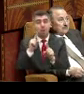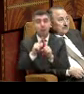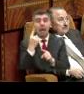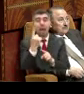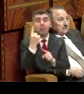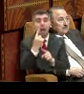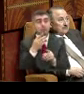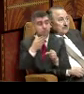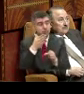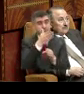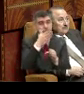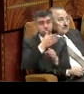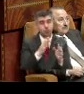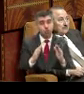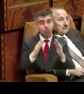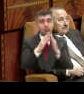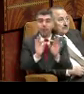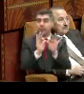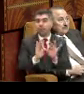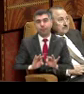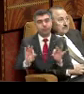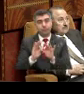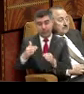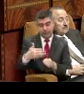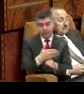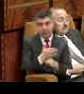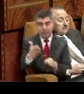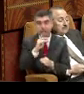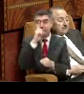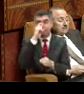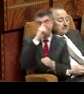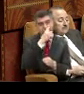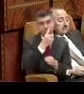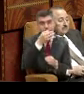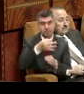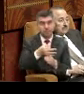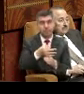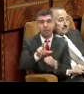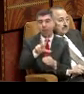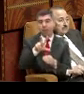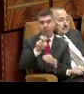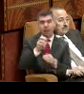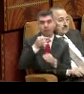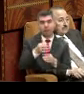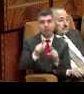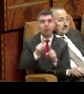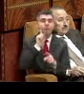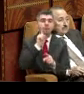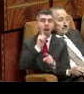لا تصل إلى الجبل لأن الطريق وعرة والطريق وعرة؟ تعرفون السيد الوزير أن المرأة